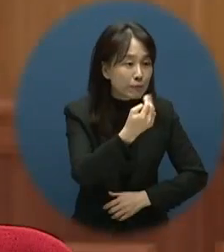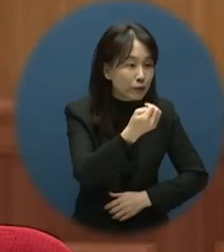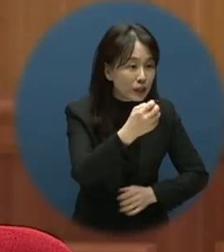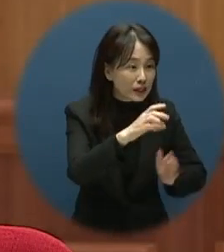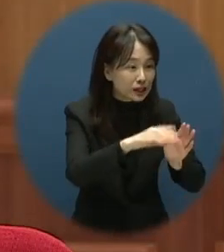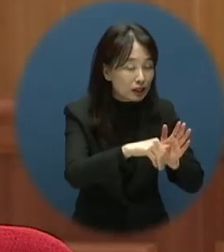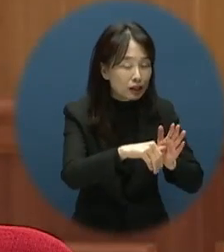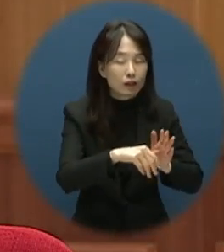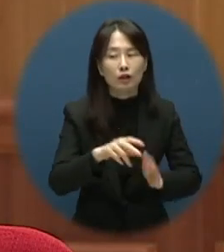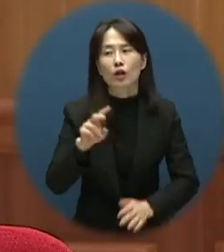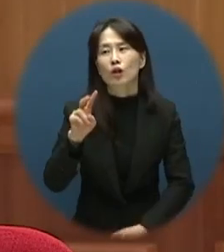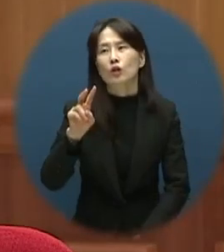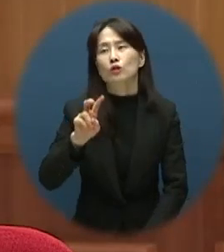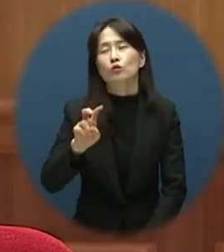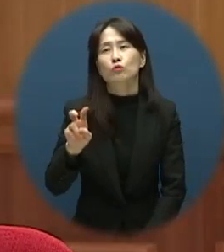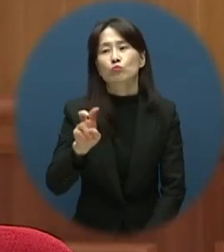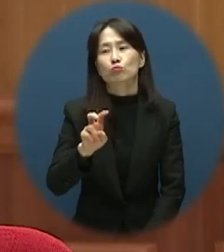그때